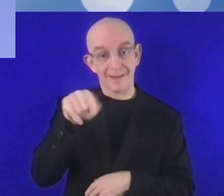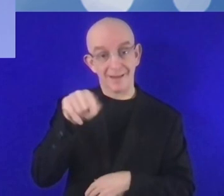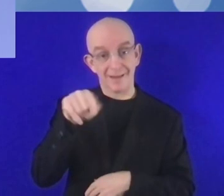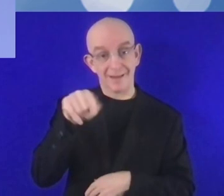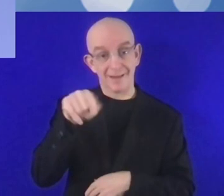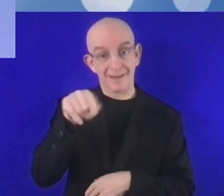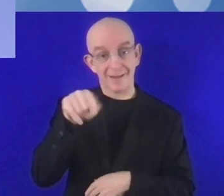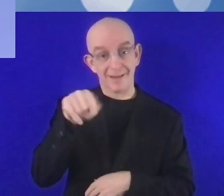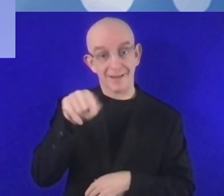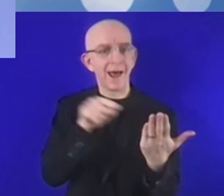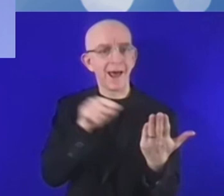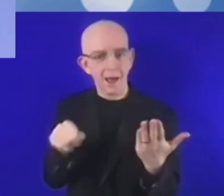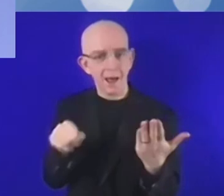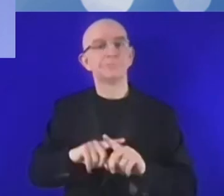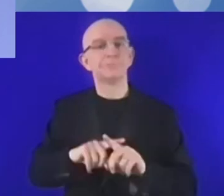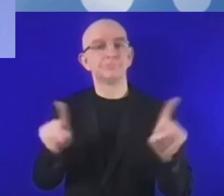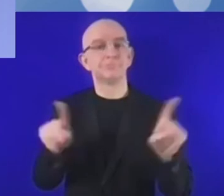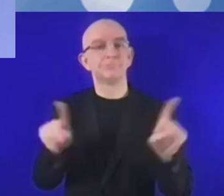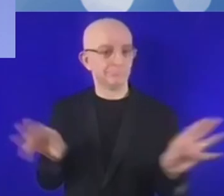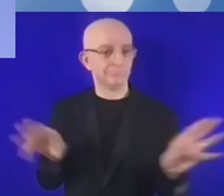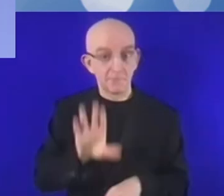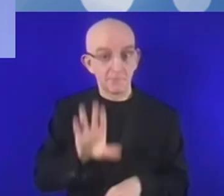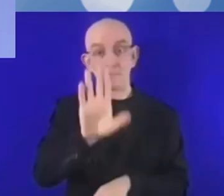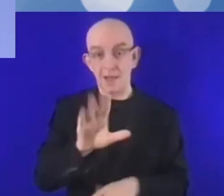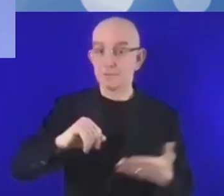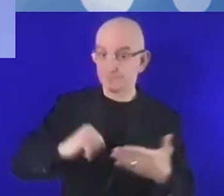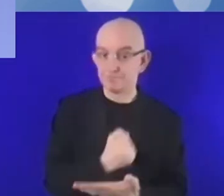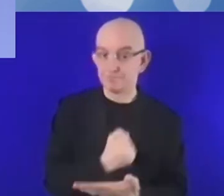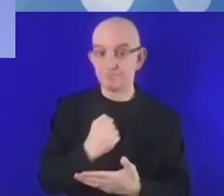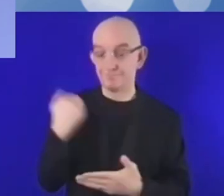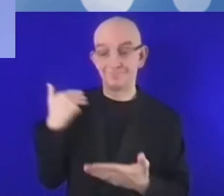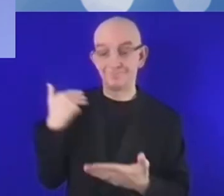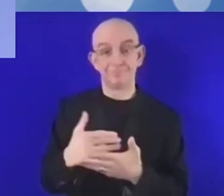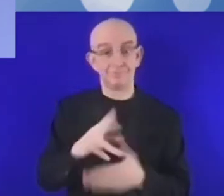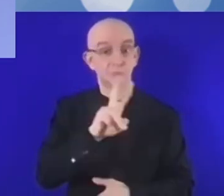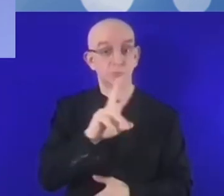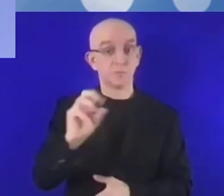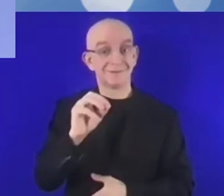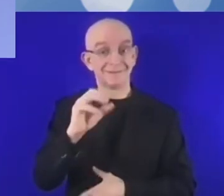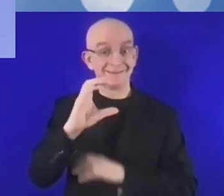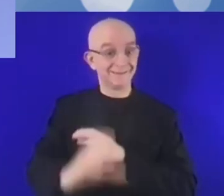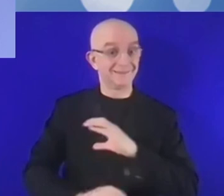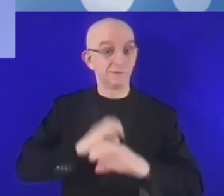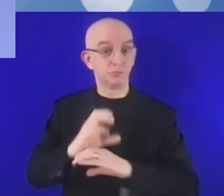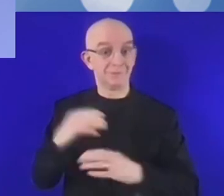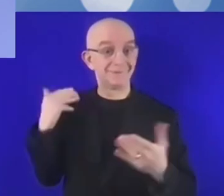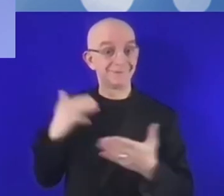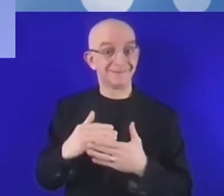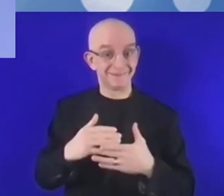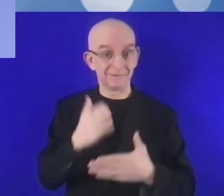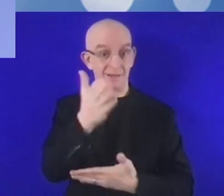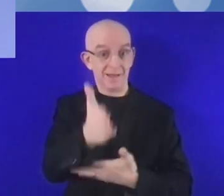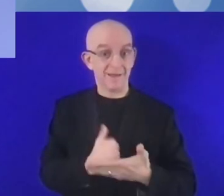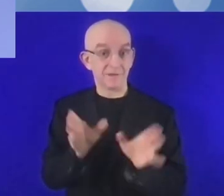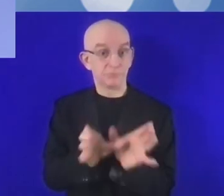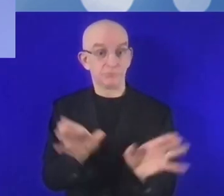о качестве данного музыкального произведения, с которым мы сталкиваемся. К сожалению, в 20-м столетии мы